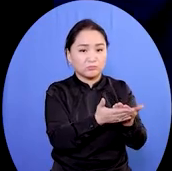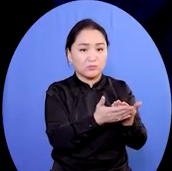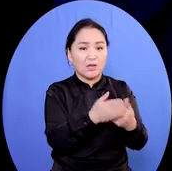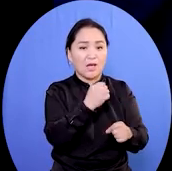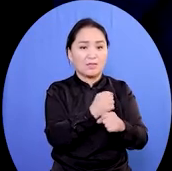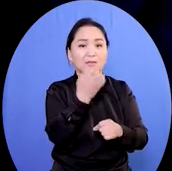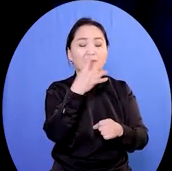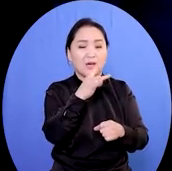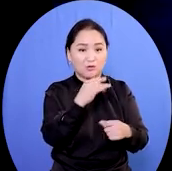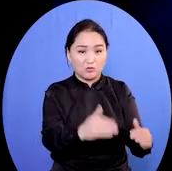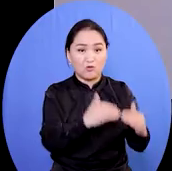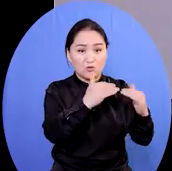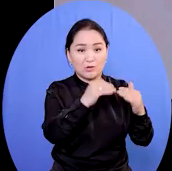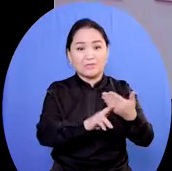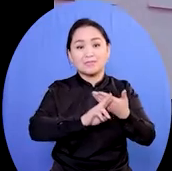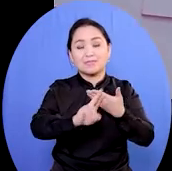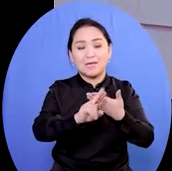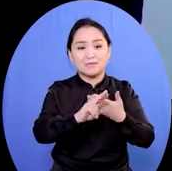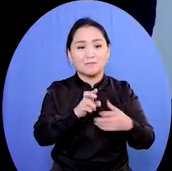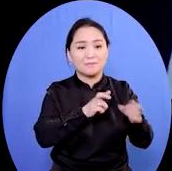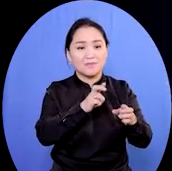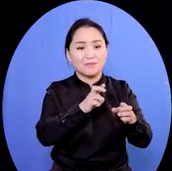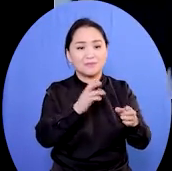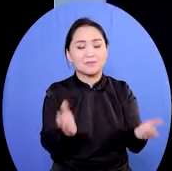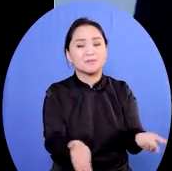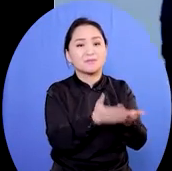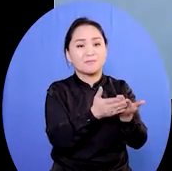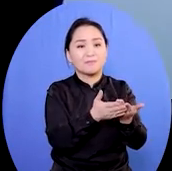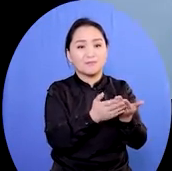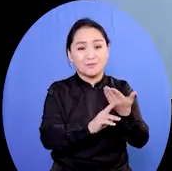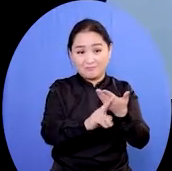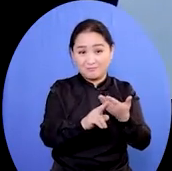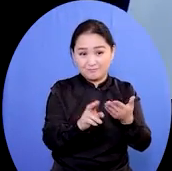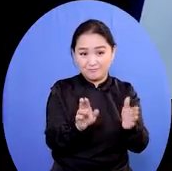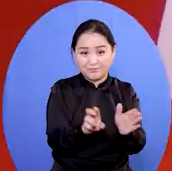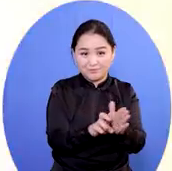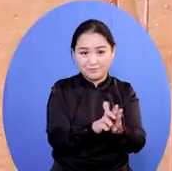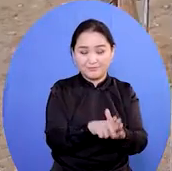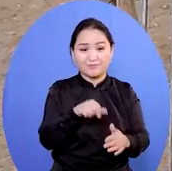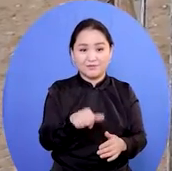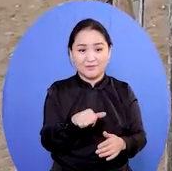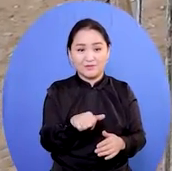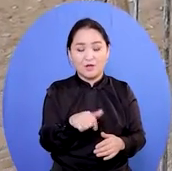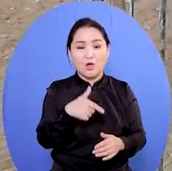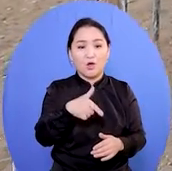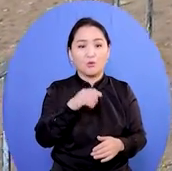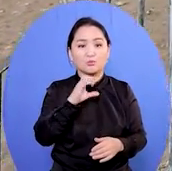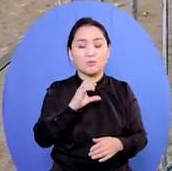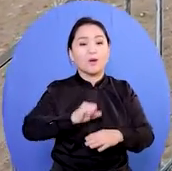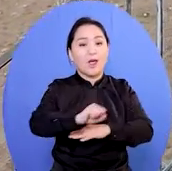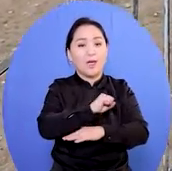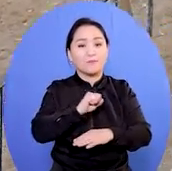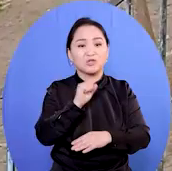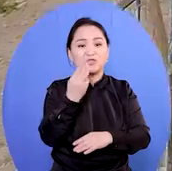байраа хөгжүүлэх цаашид энэ бизнесээ бас авч явахт нь дэмжлэг болдог ийм утгуучтай төсөл. За яг одоо миний ард бол Говь Сүмбэр